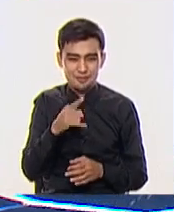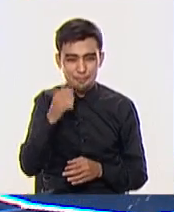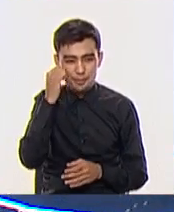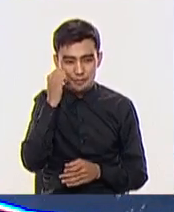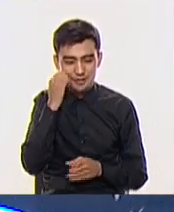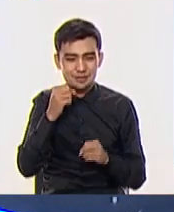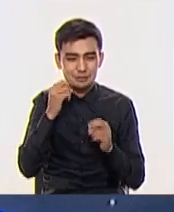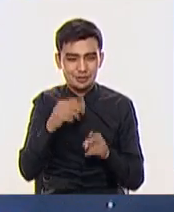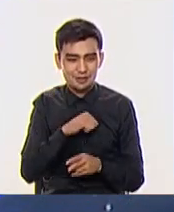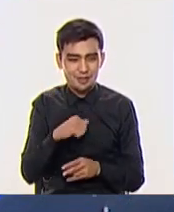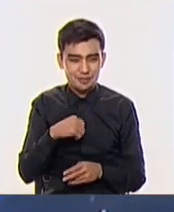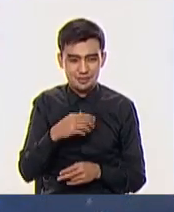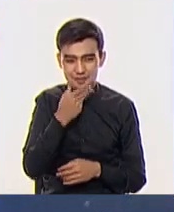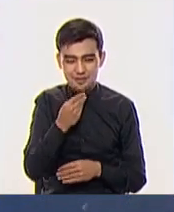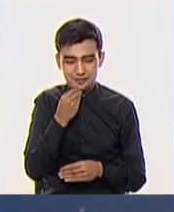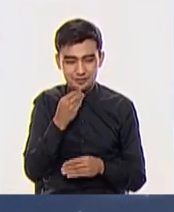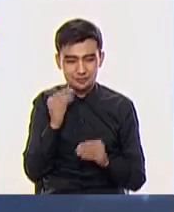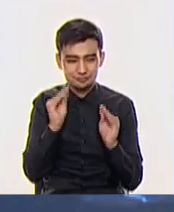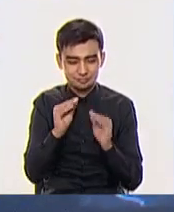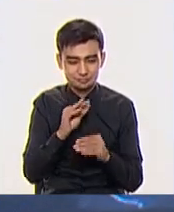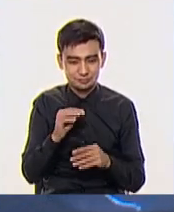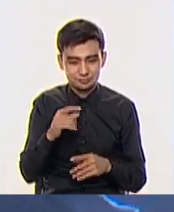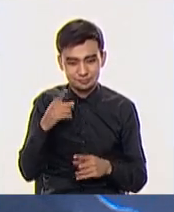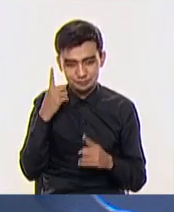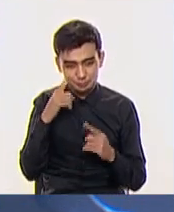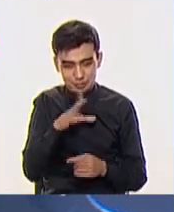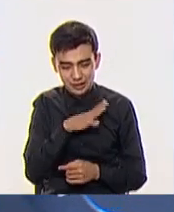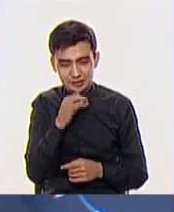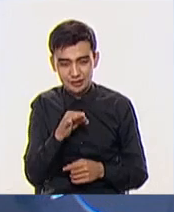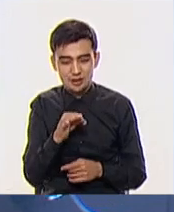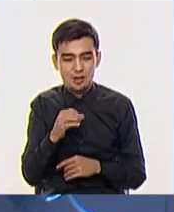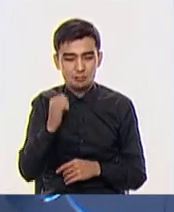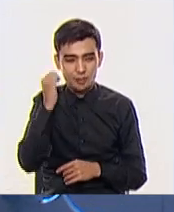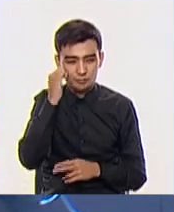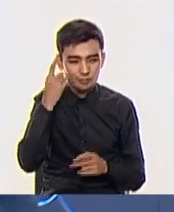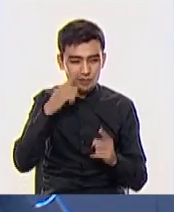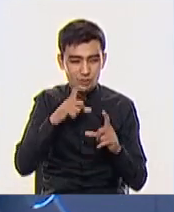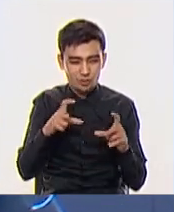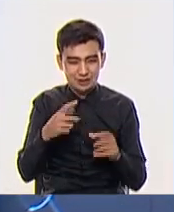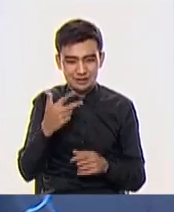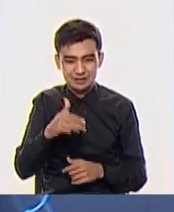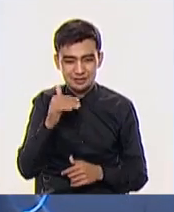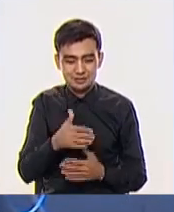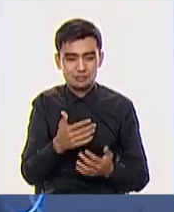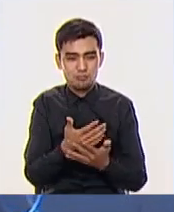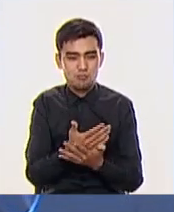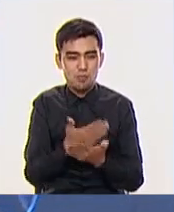ескерткішіне ең үздік эскиз байқауын жариялаған еді. Бүгінге дейін мүсіншілерден 30 мыңнан астам ұсыныс